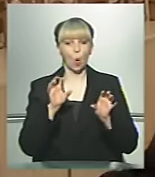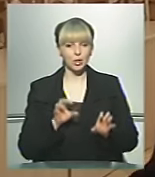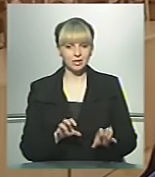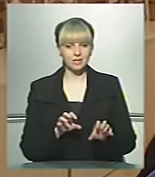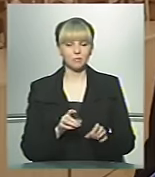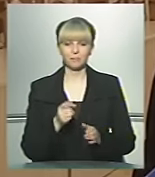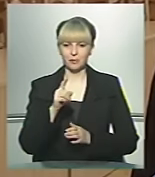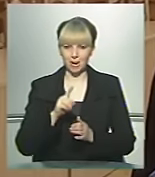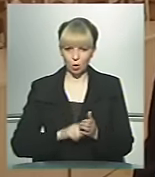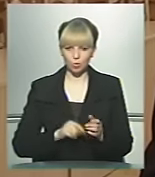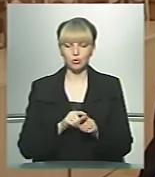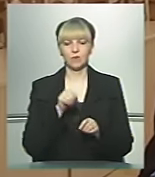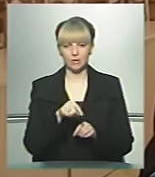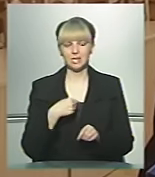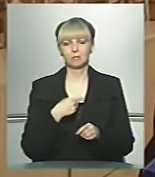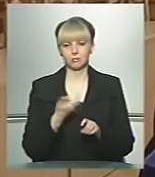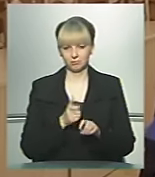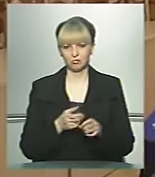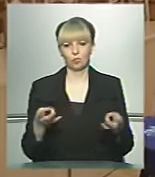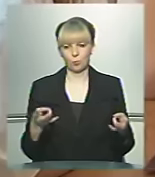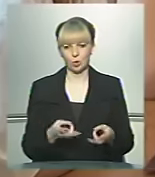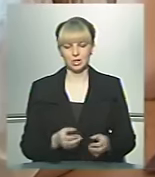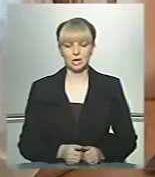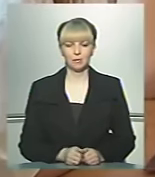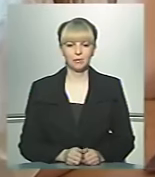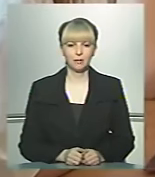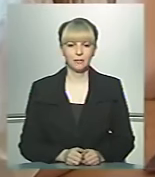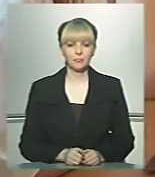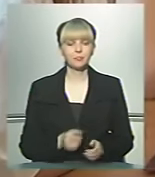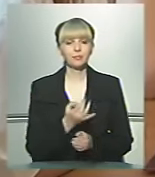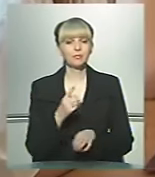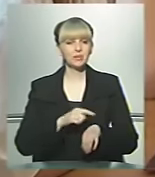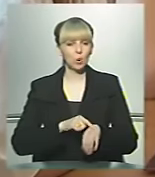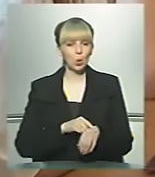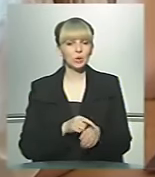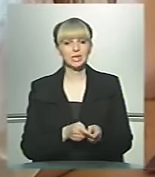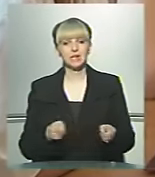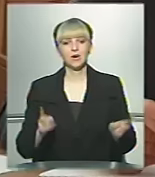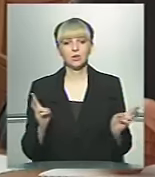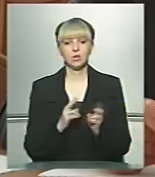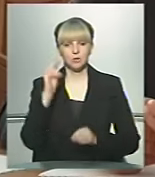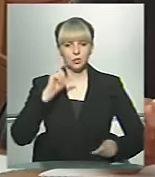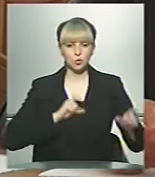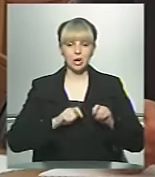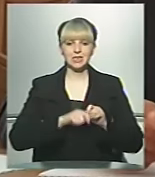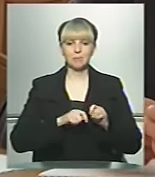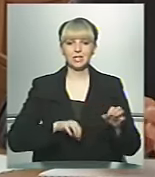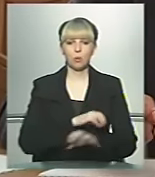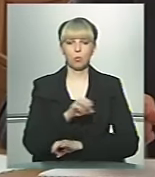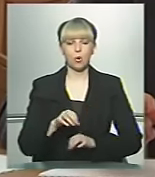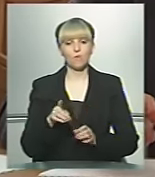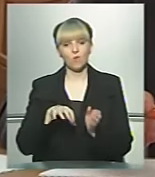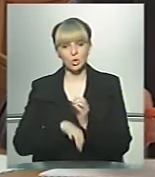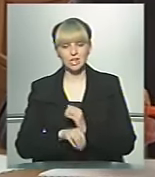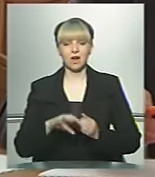переконалися, що він нам теж дуже потрібний. За кілька годин тривала зустріч студентів та експертів проекту. У